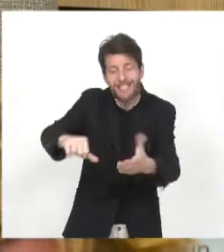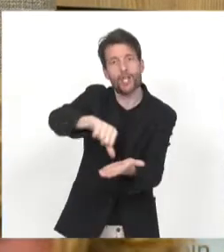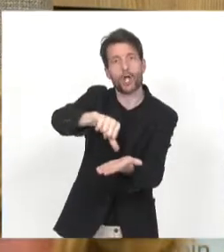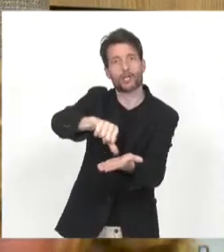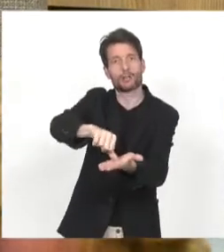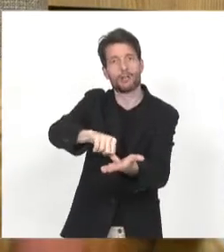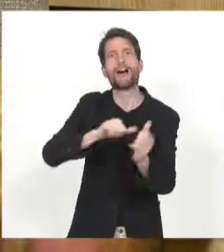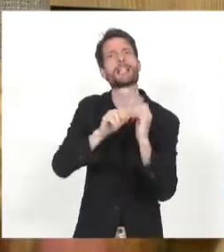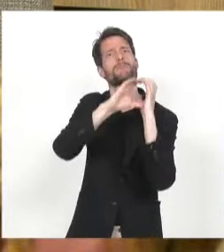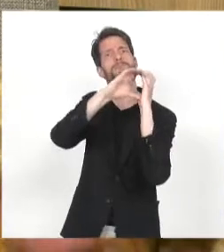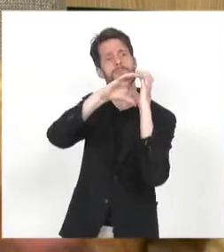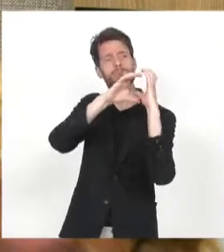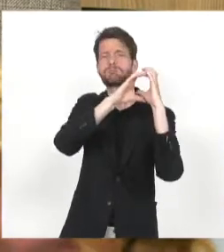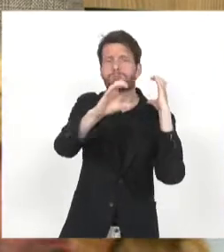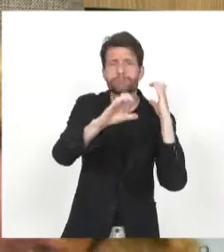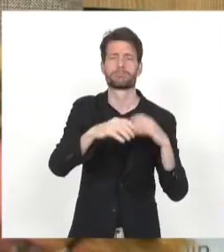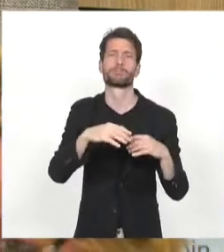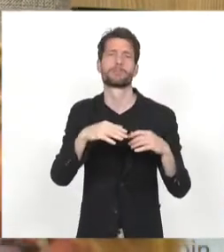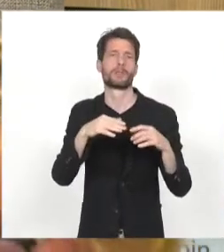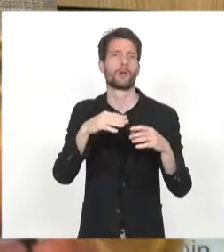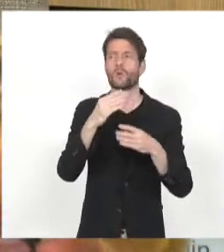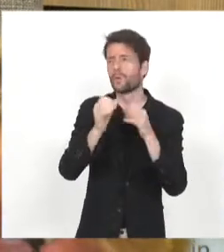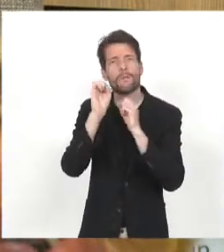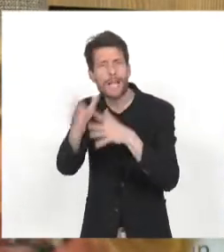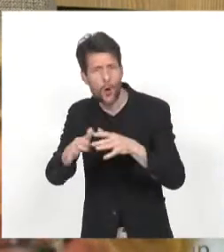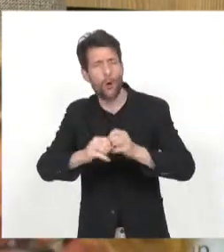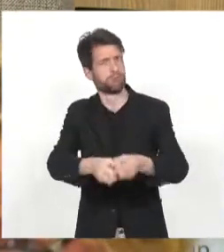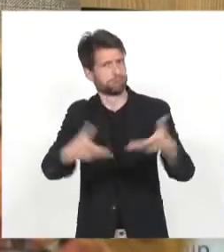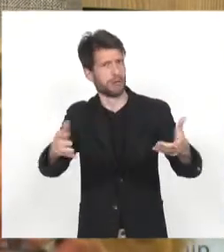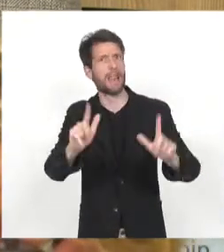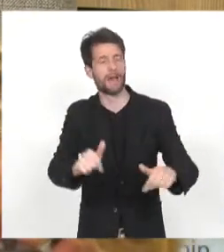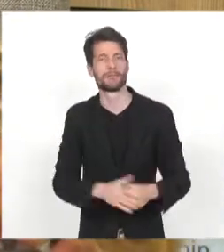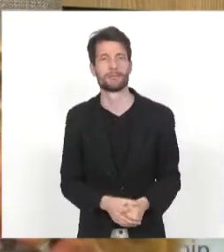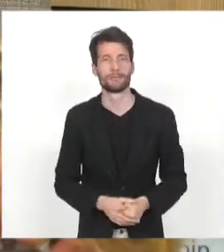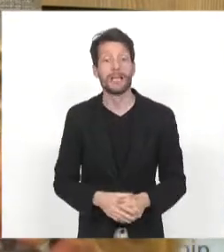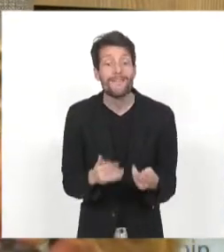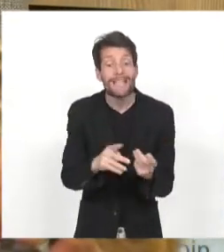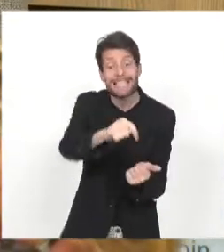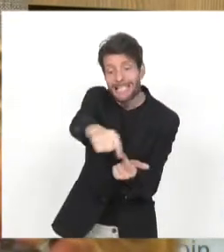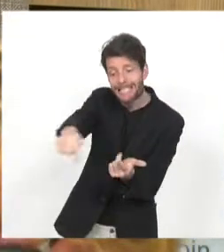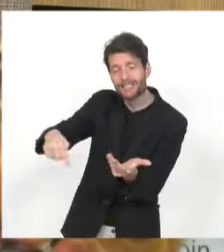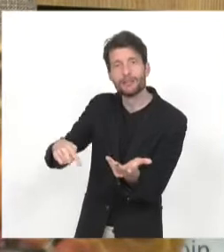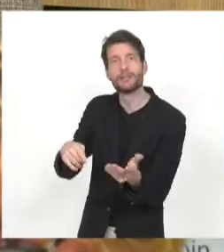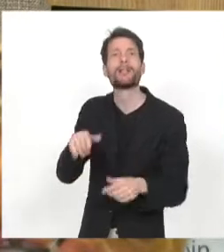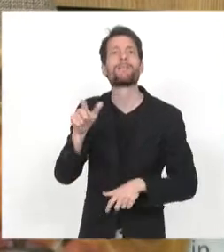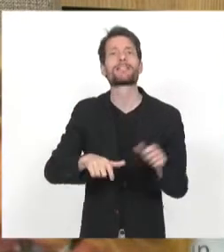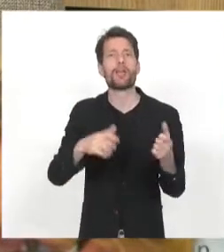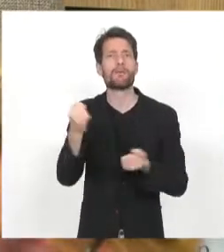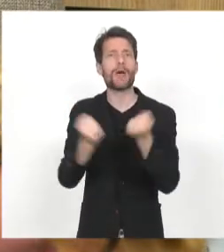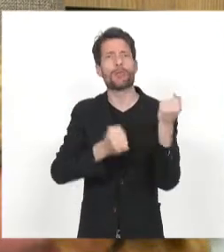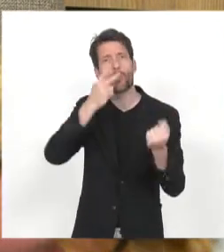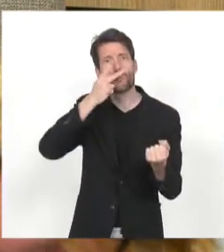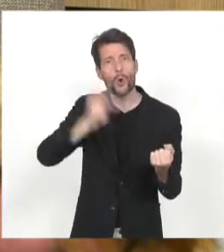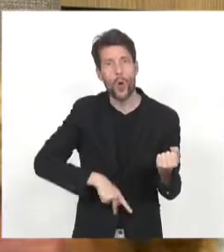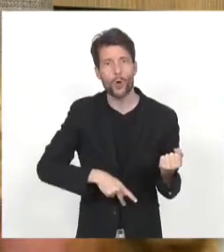commun, où l'usage du vélo et des transports en commun est le plus développé. Les communes, en bref, où les propriétaires de voitures les plus polluantes auraient pu,